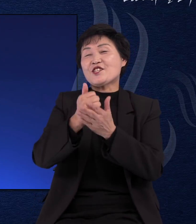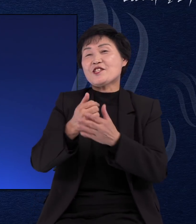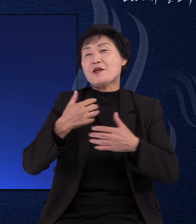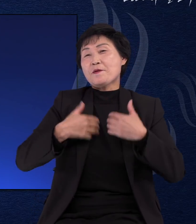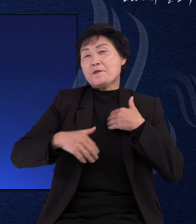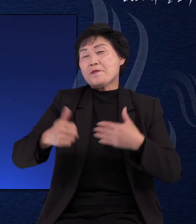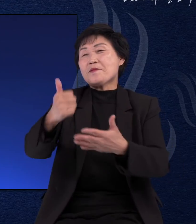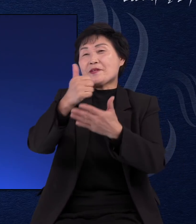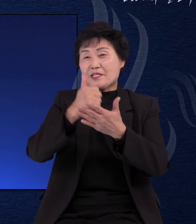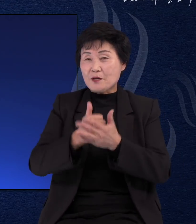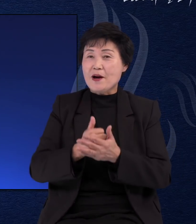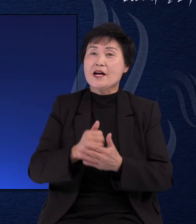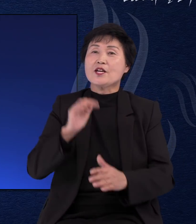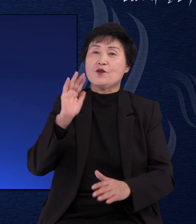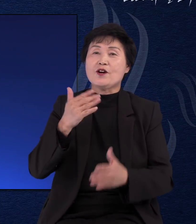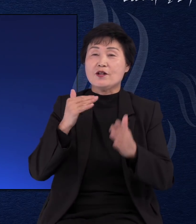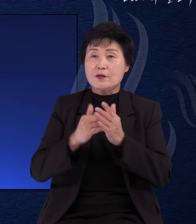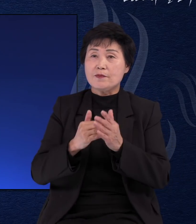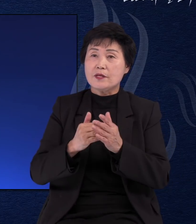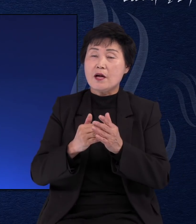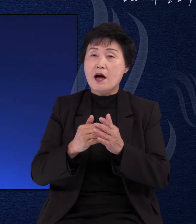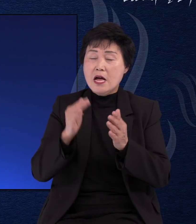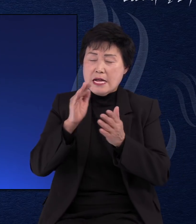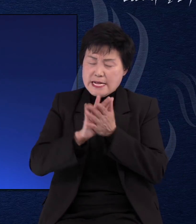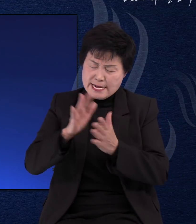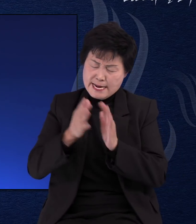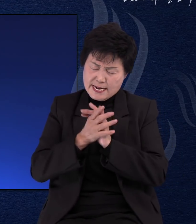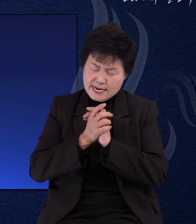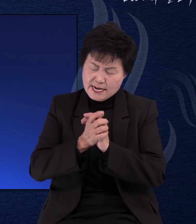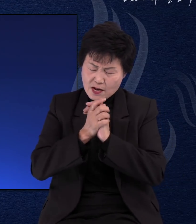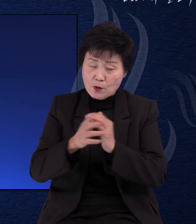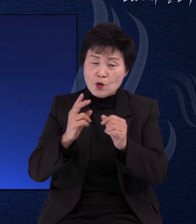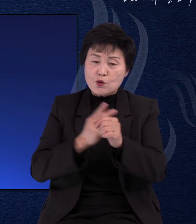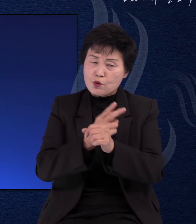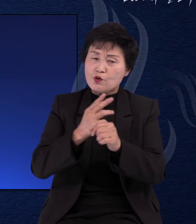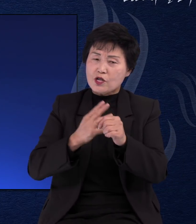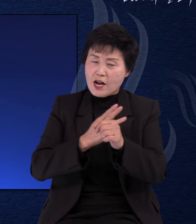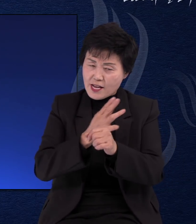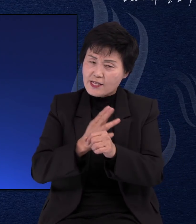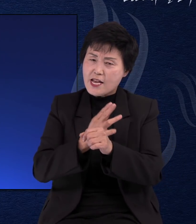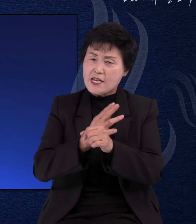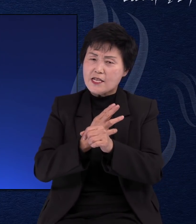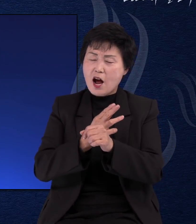뜨겁게 기도를 했던지 한 2시간, 3시간 이어지면서 무릎으로 공중부양하듯이